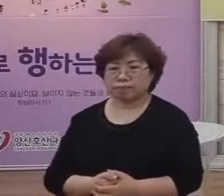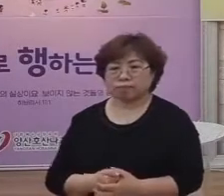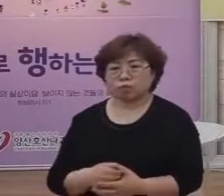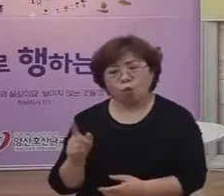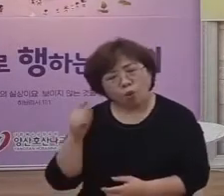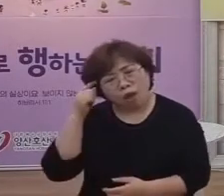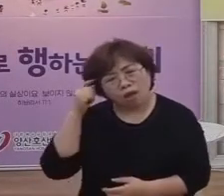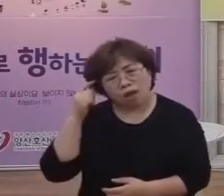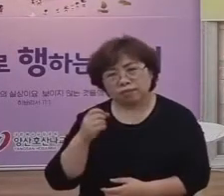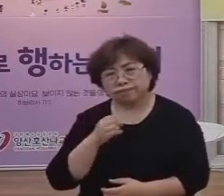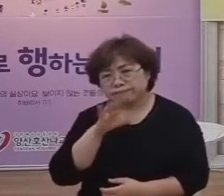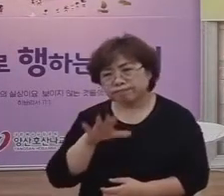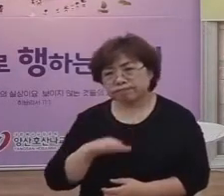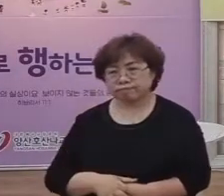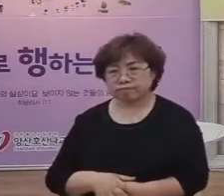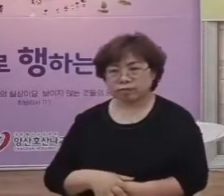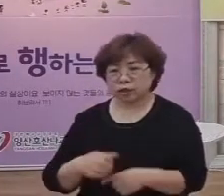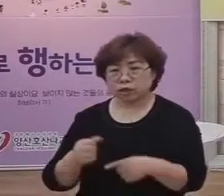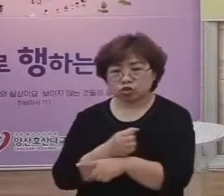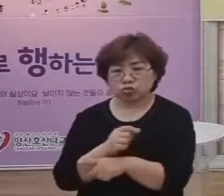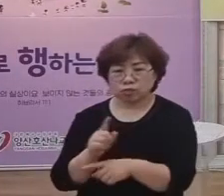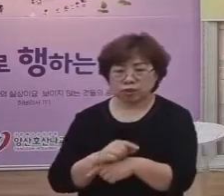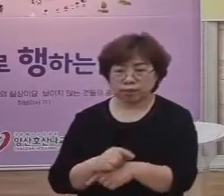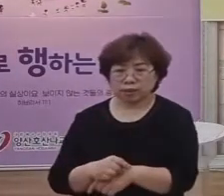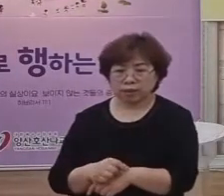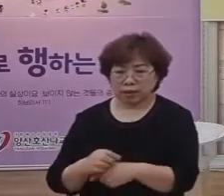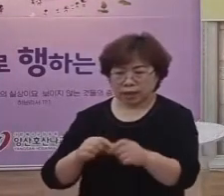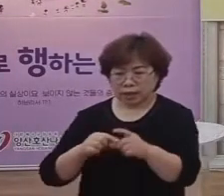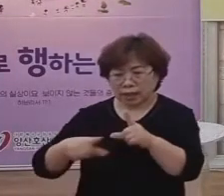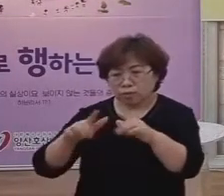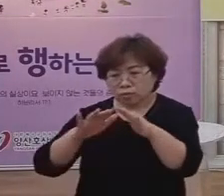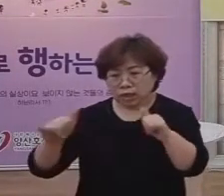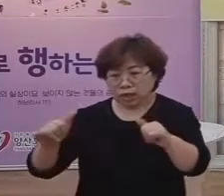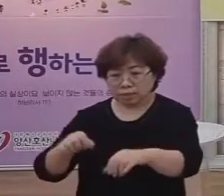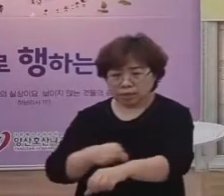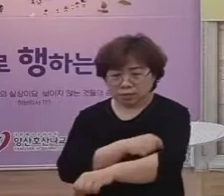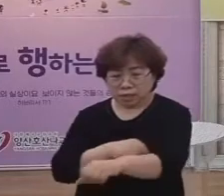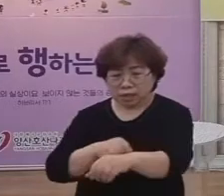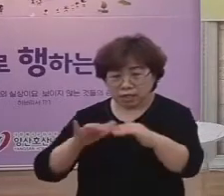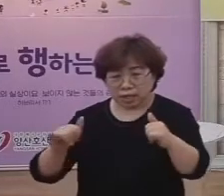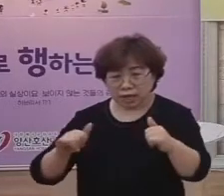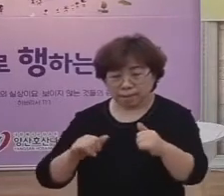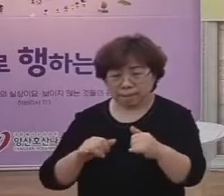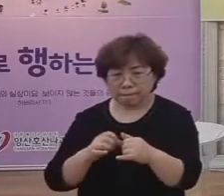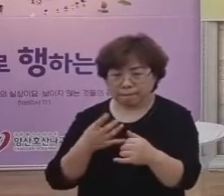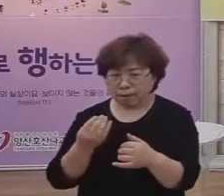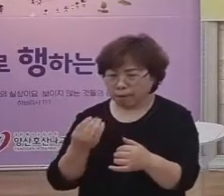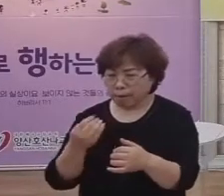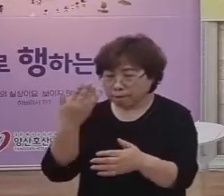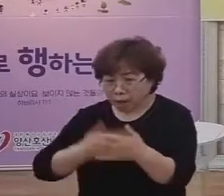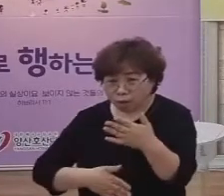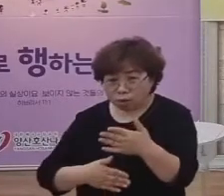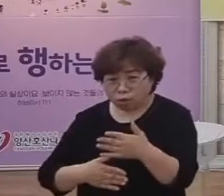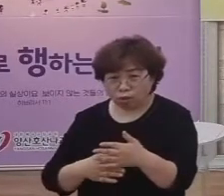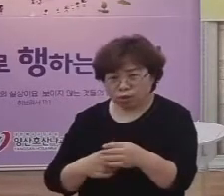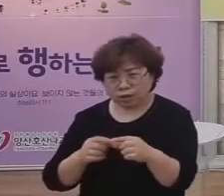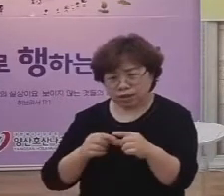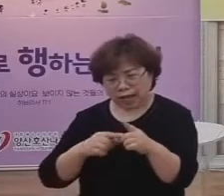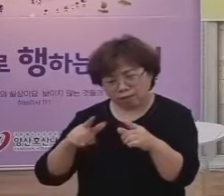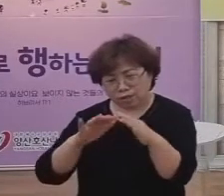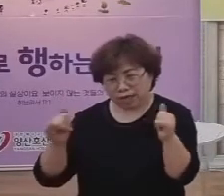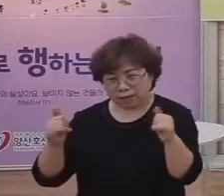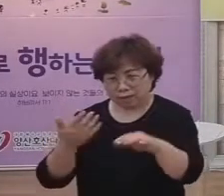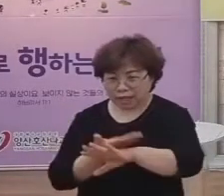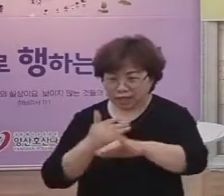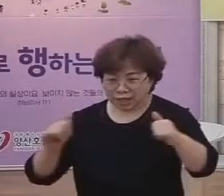사람은요, 대부분 특별한 사람 말고는 다른 사람, 남에게는 그래도 좀 잘하려고 합니다.